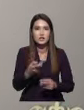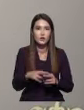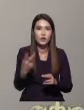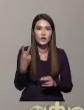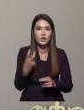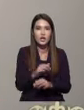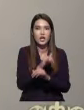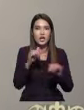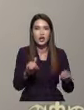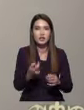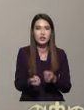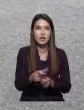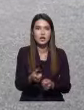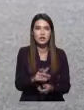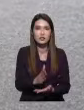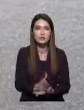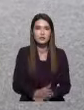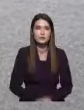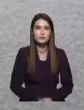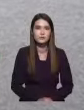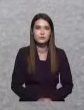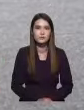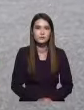200-ге тарта асық бар.